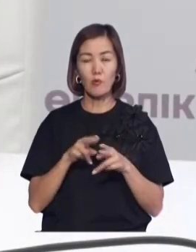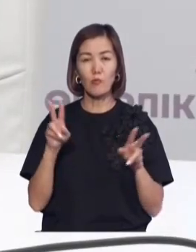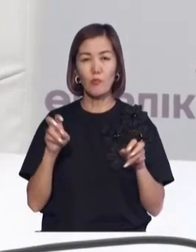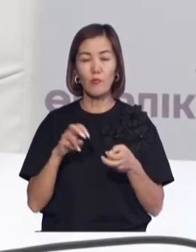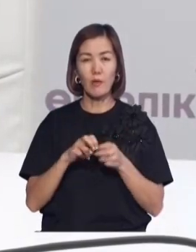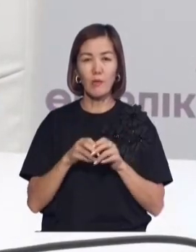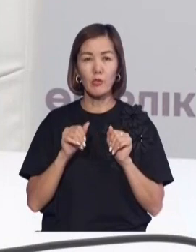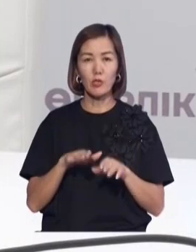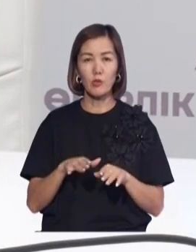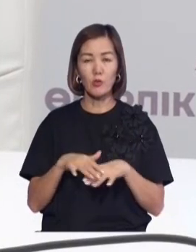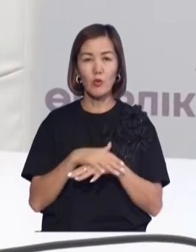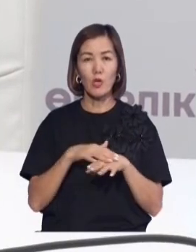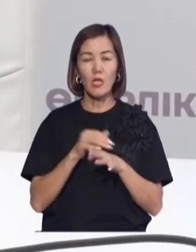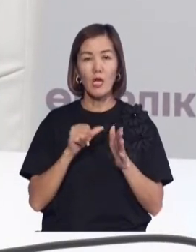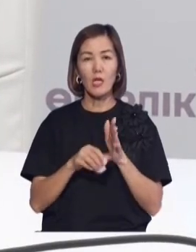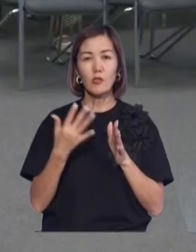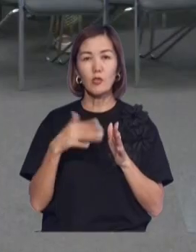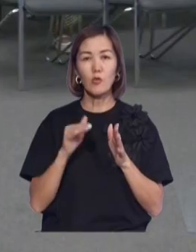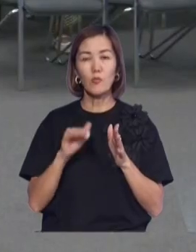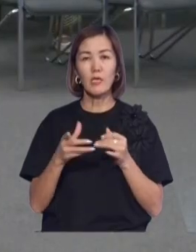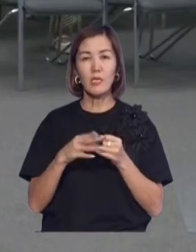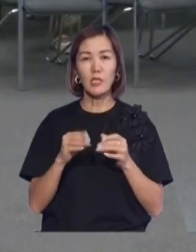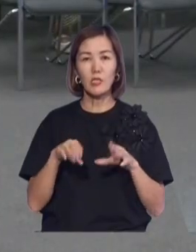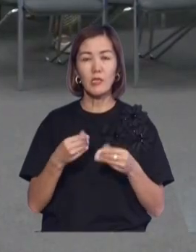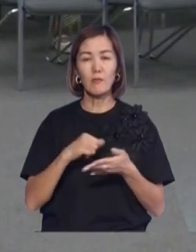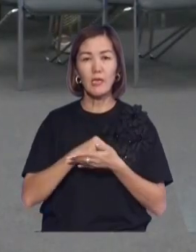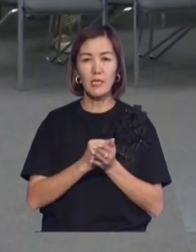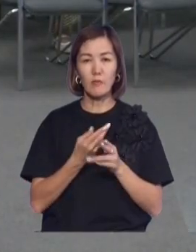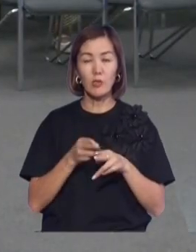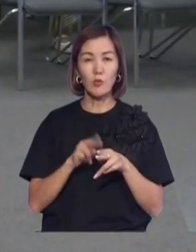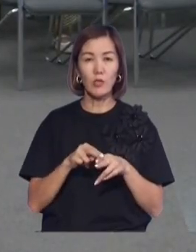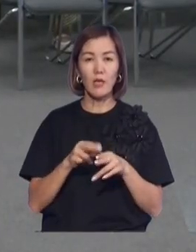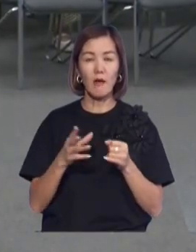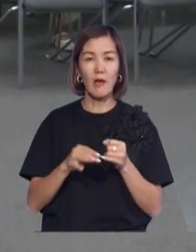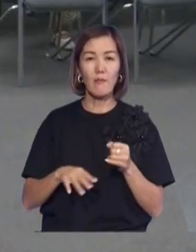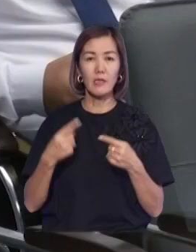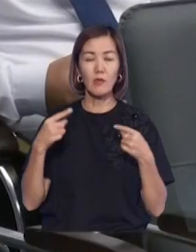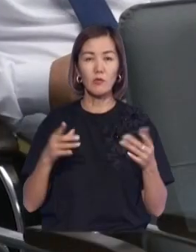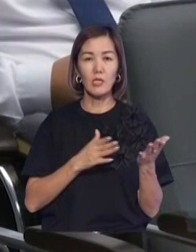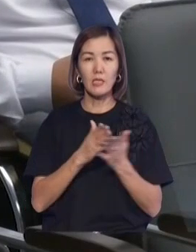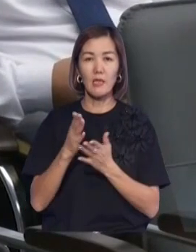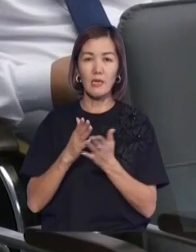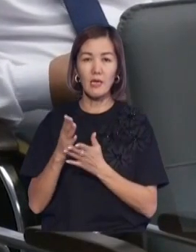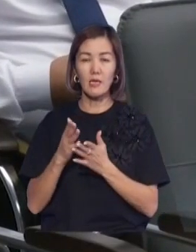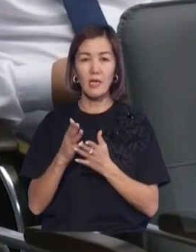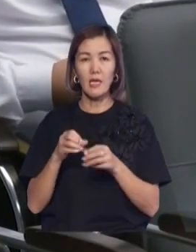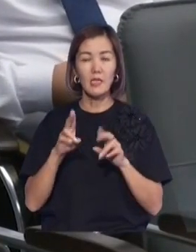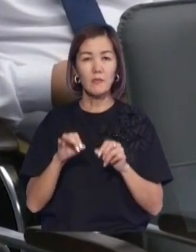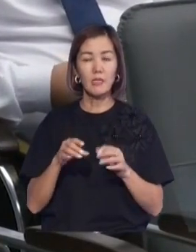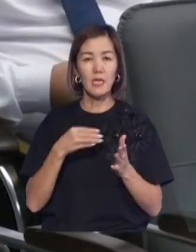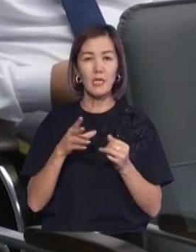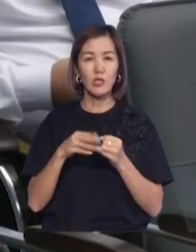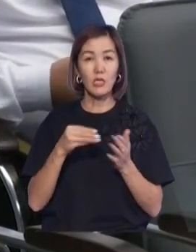үшін жергілікті тұрғындарға 650 мыңнан аса гектар жер бекітіліпті. Сондай-ақ аймақта өзге салаларға арнап, арнайы жер сатып